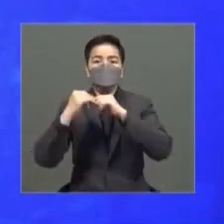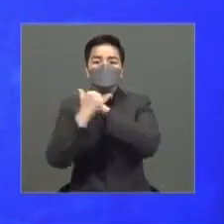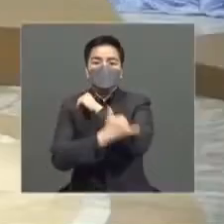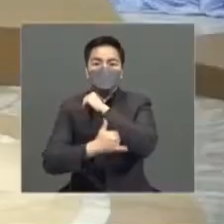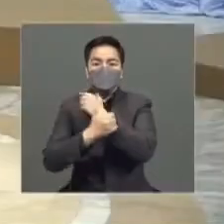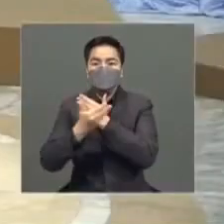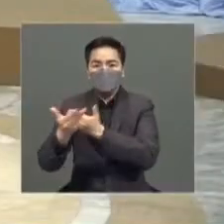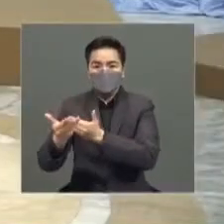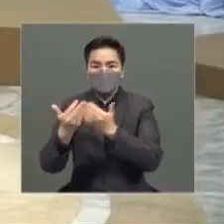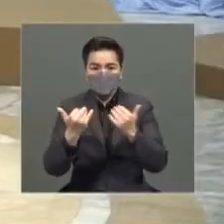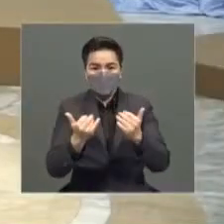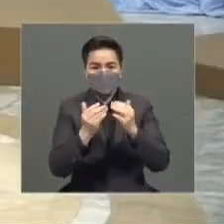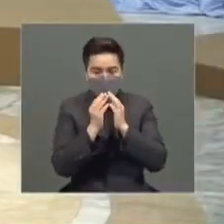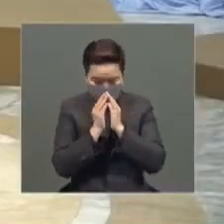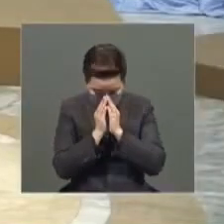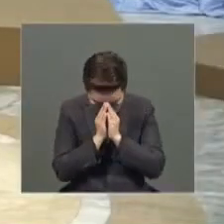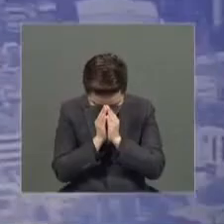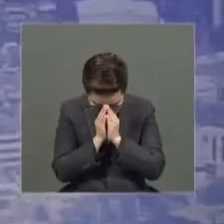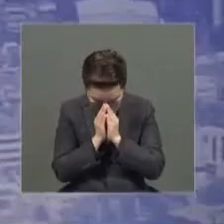ศค่ะ